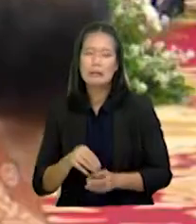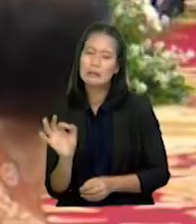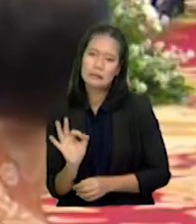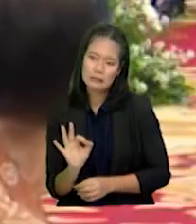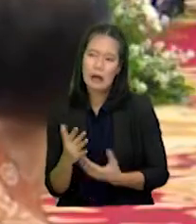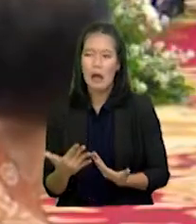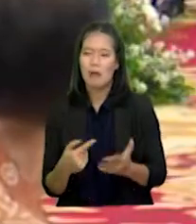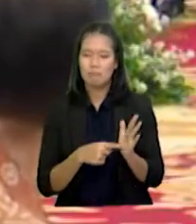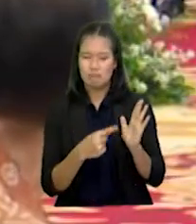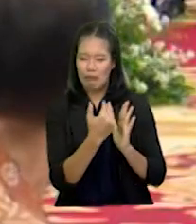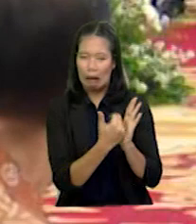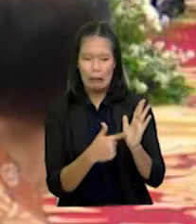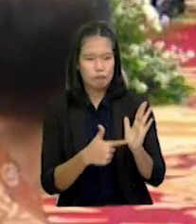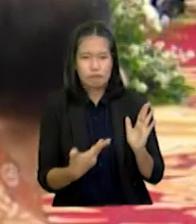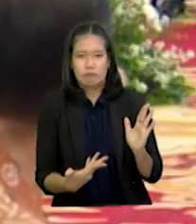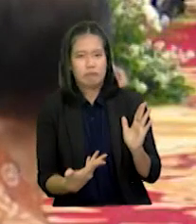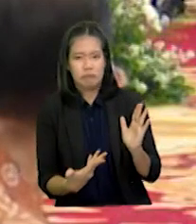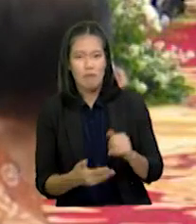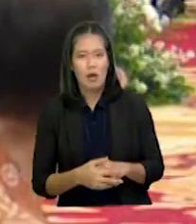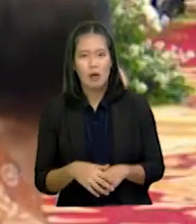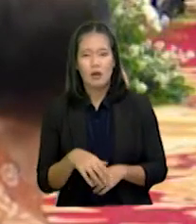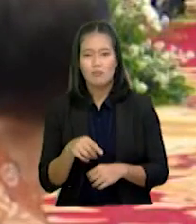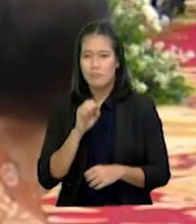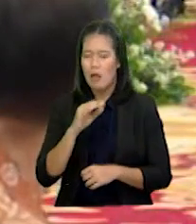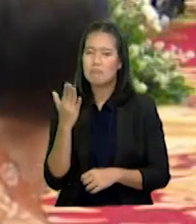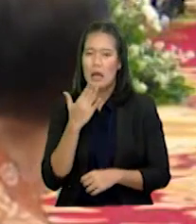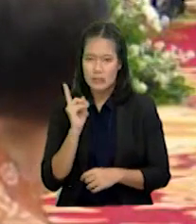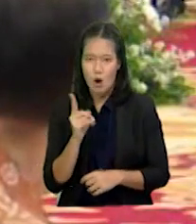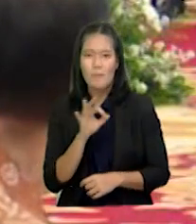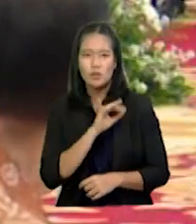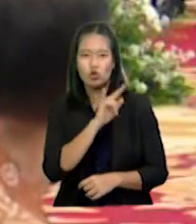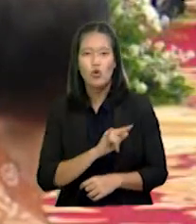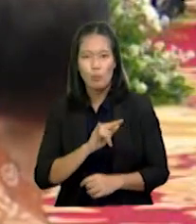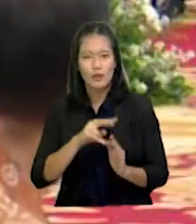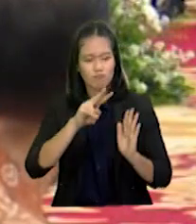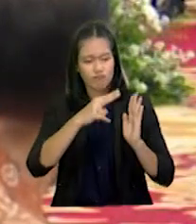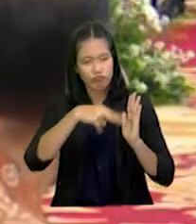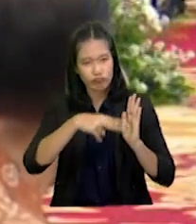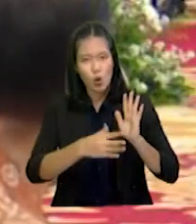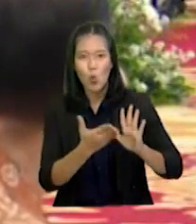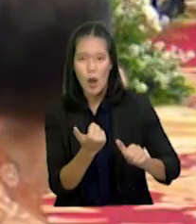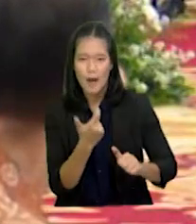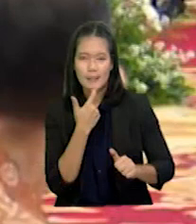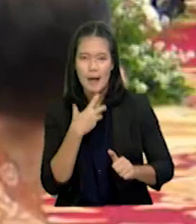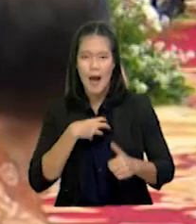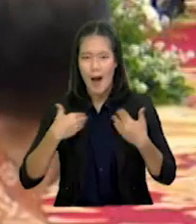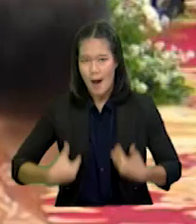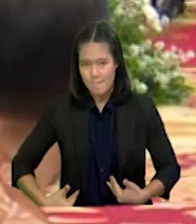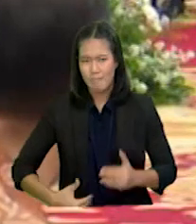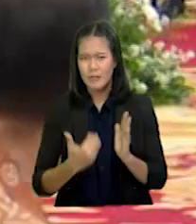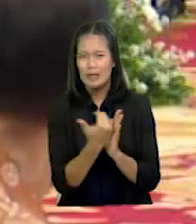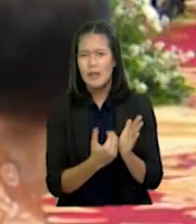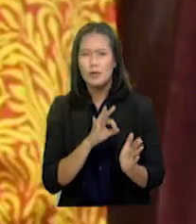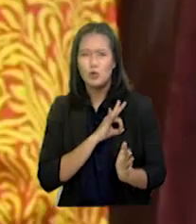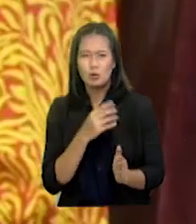menjadi pertanyaan. Hal itu dianggap wajar bila Presiden Jokowi meninjau ulang Kepres terkait soal HAM. Kepres ini dianggap